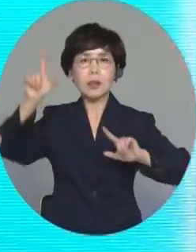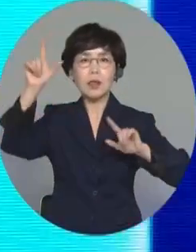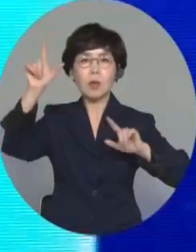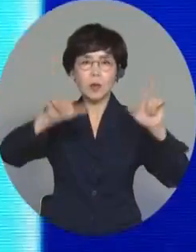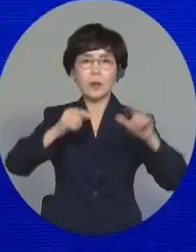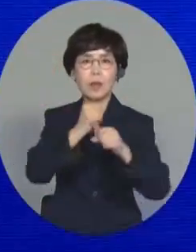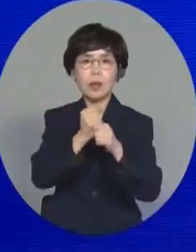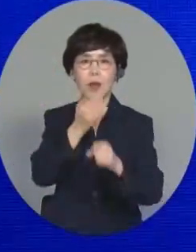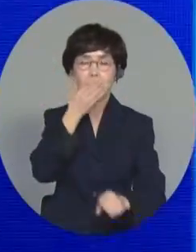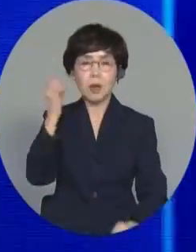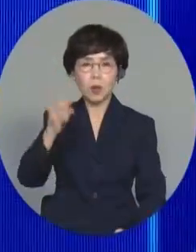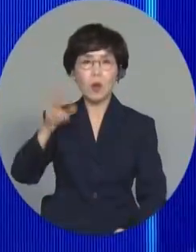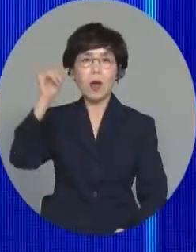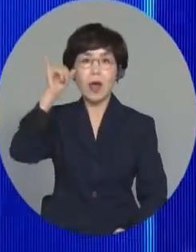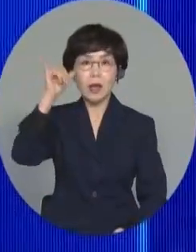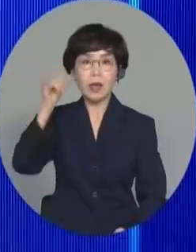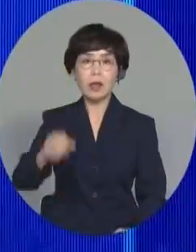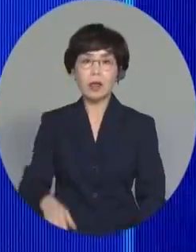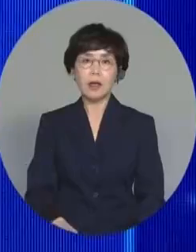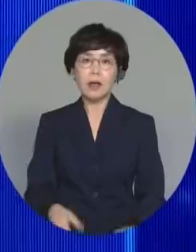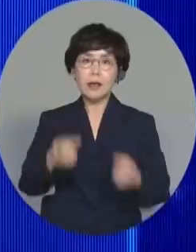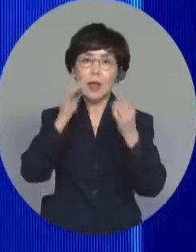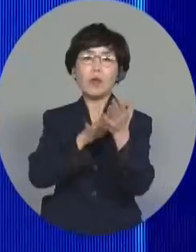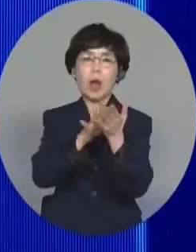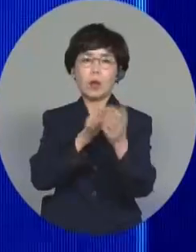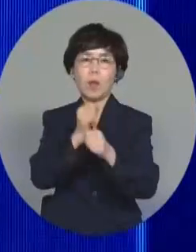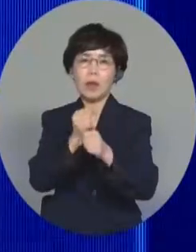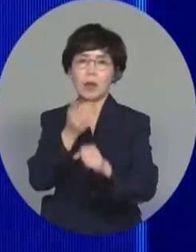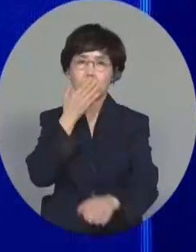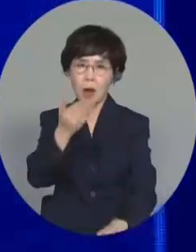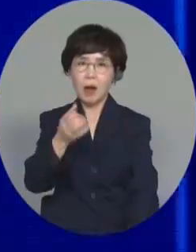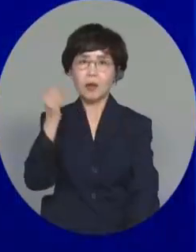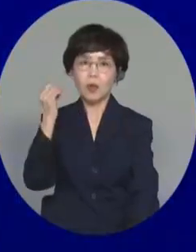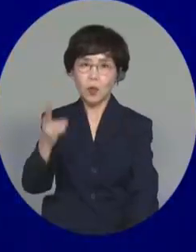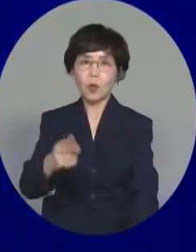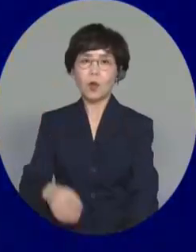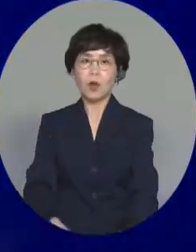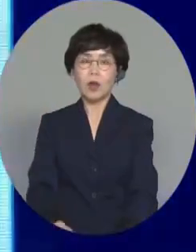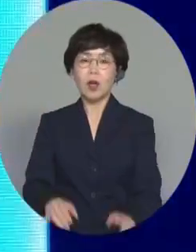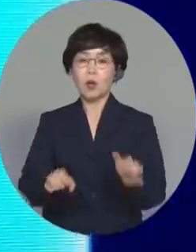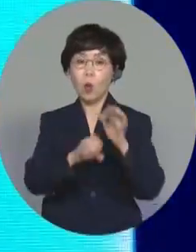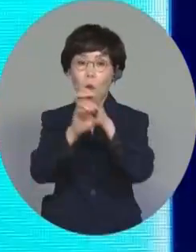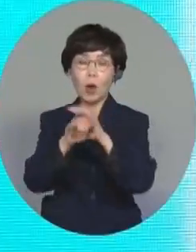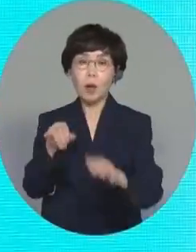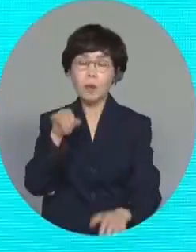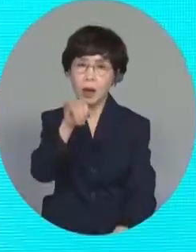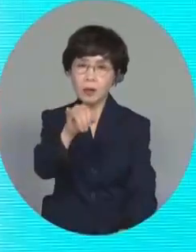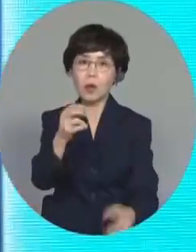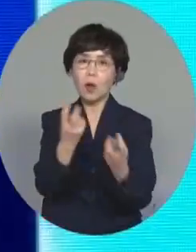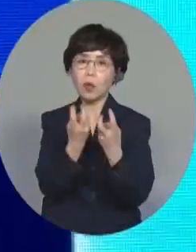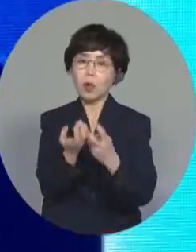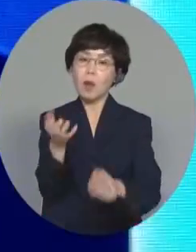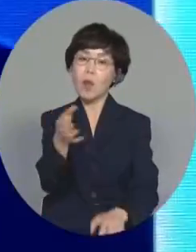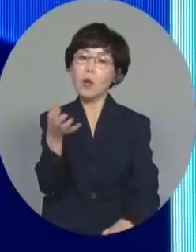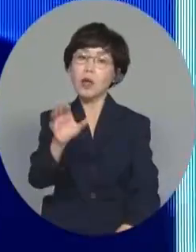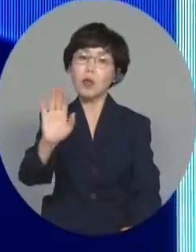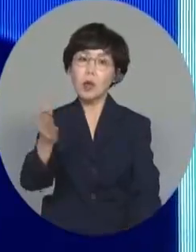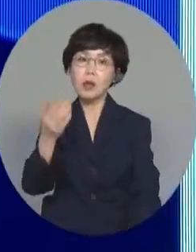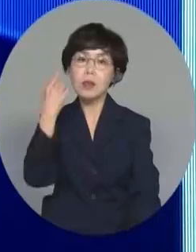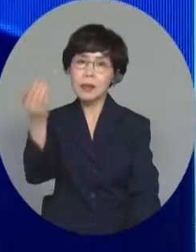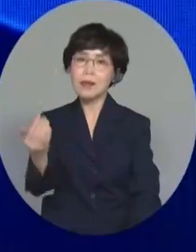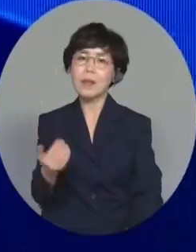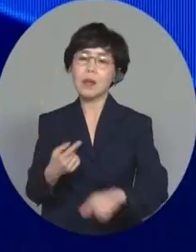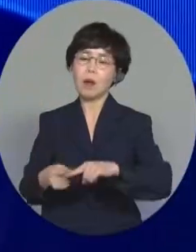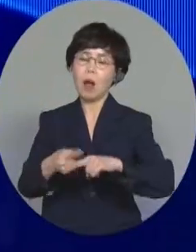그리고 또 AI는 신약도 개발합니다. 뿐만 아니라 코로나 바이러스가 어떻게 변이될지도 예측할